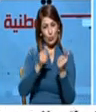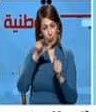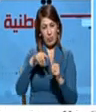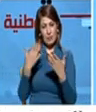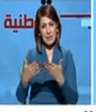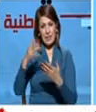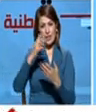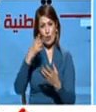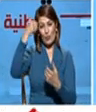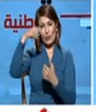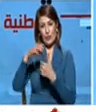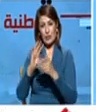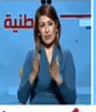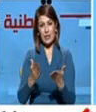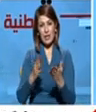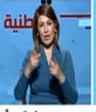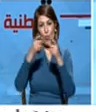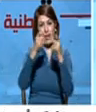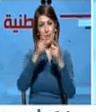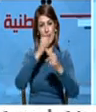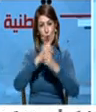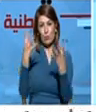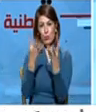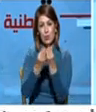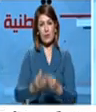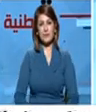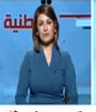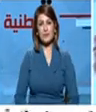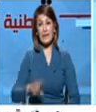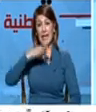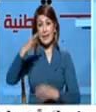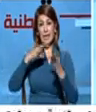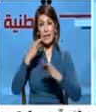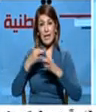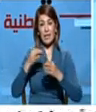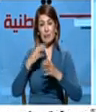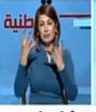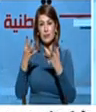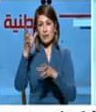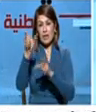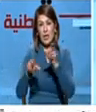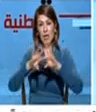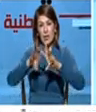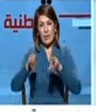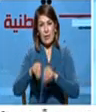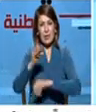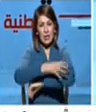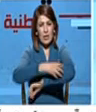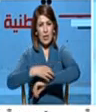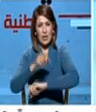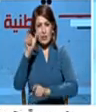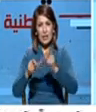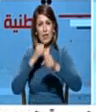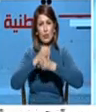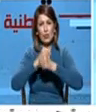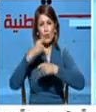المؤسسه الخدمه في المجال انا نحب نحكي على الفئات الهشه ال ال العمليه اليوميه يعني البني البياده